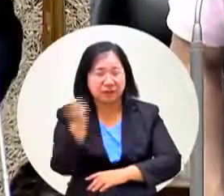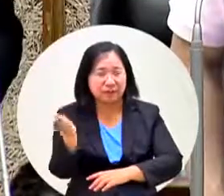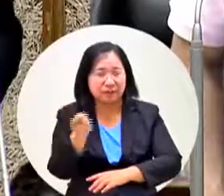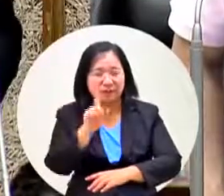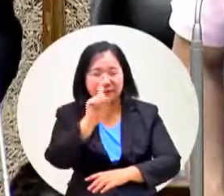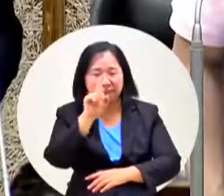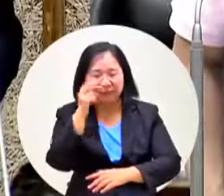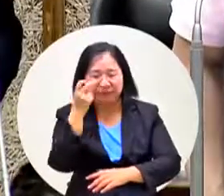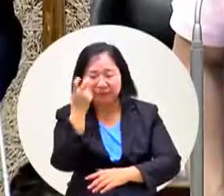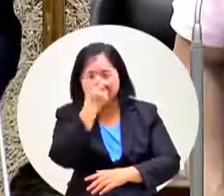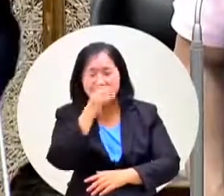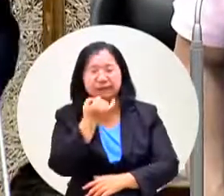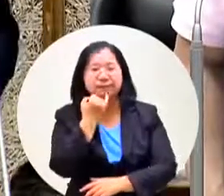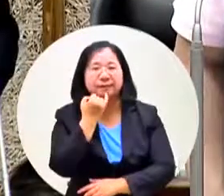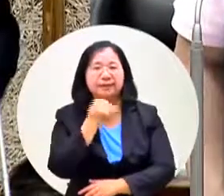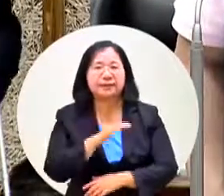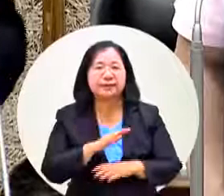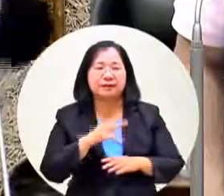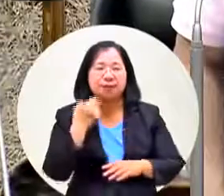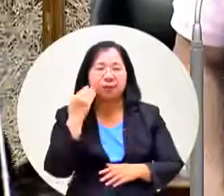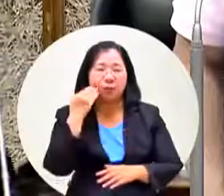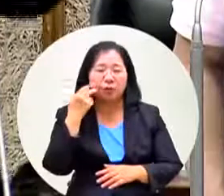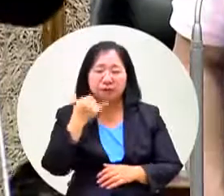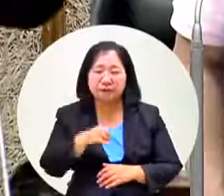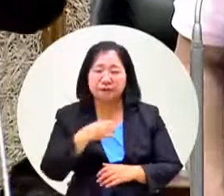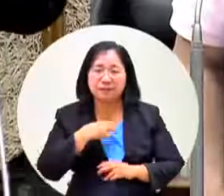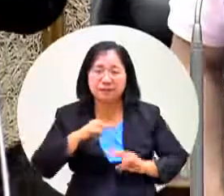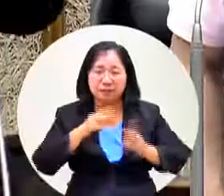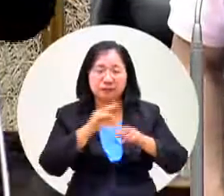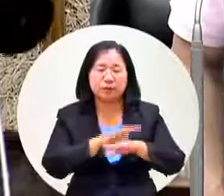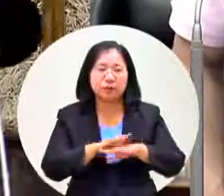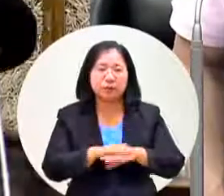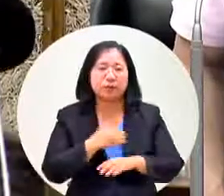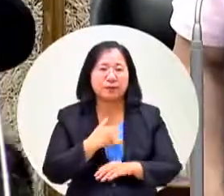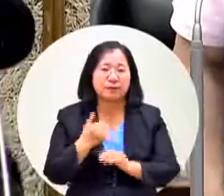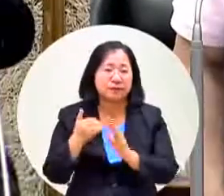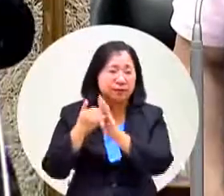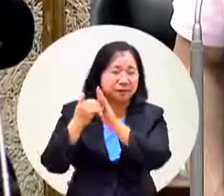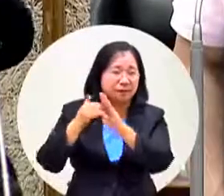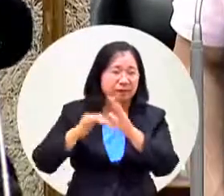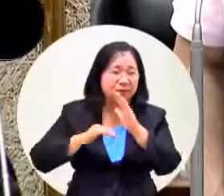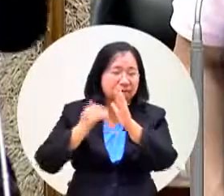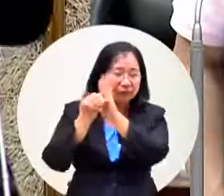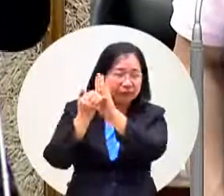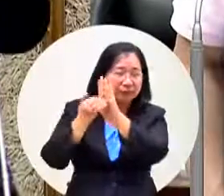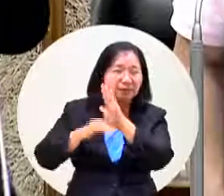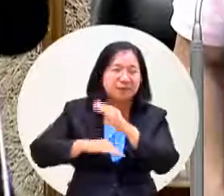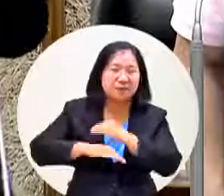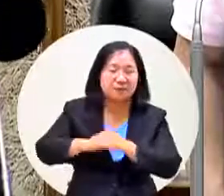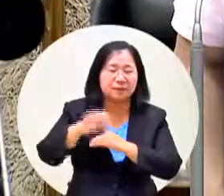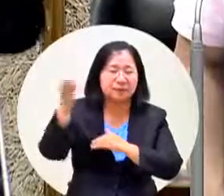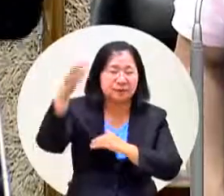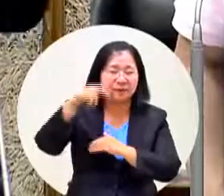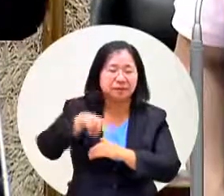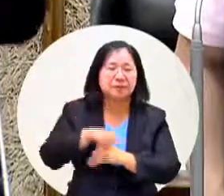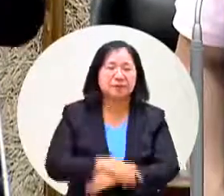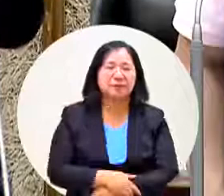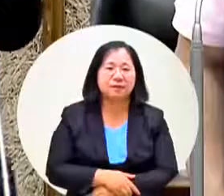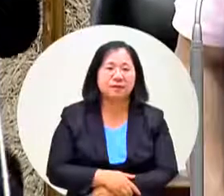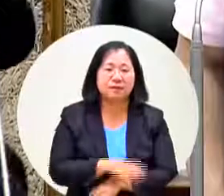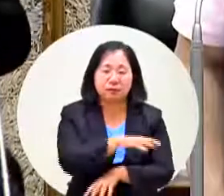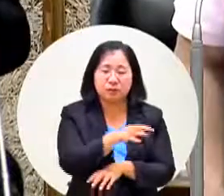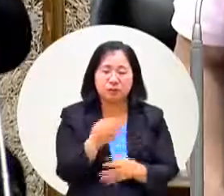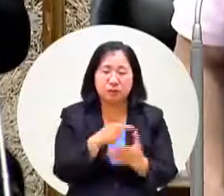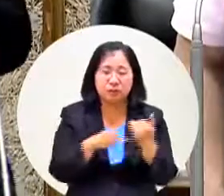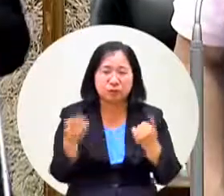来。针对这两件， 来，水利局长当。 好，谢谢议长，还有谢谢黄议员哈。刚才有您